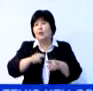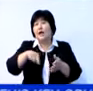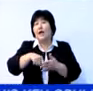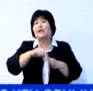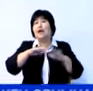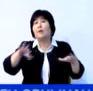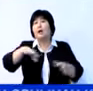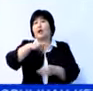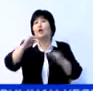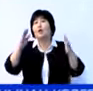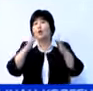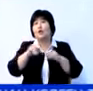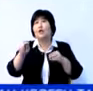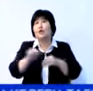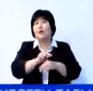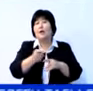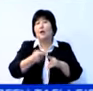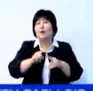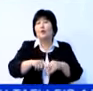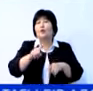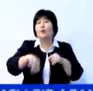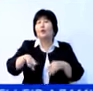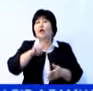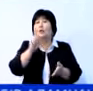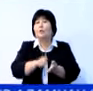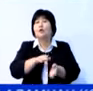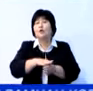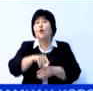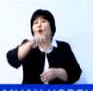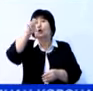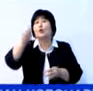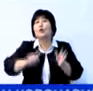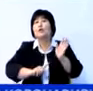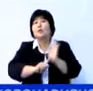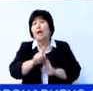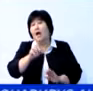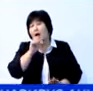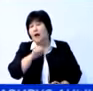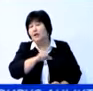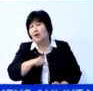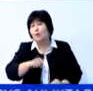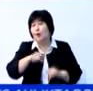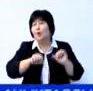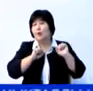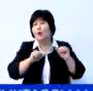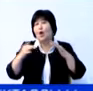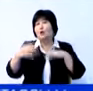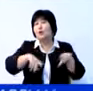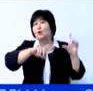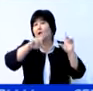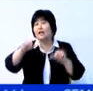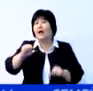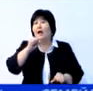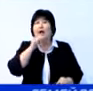үйінде тәрбиеленеді. Отан алдындағы борышын өтеп жүрген кезінде соғыс басталып кетті. Атам өз отанын қорғау үшін соғысқа кетеді.